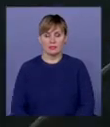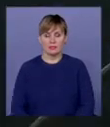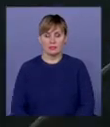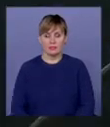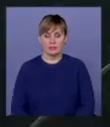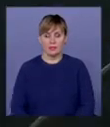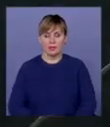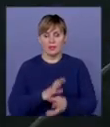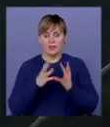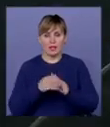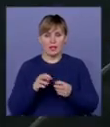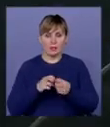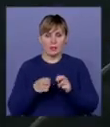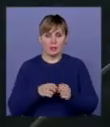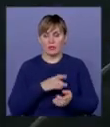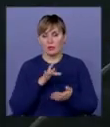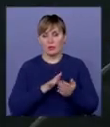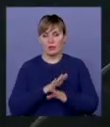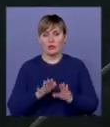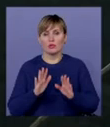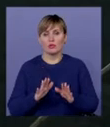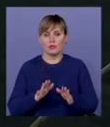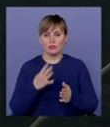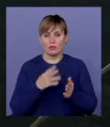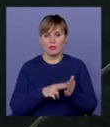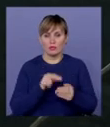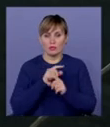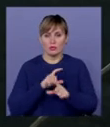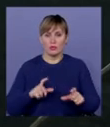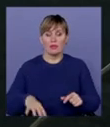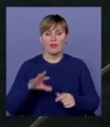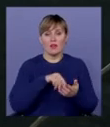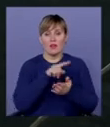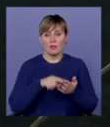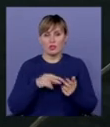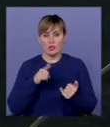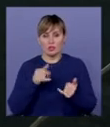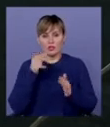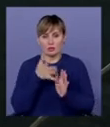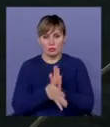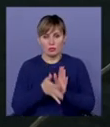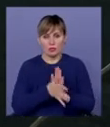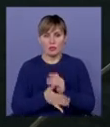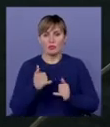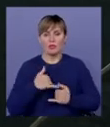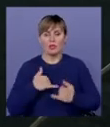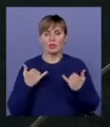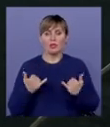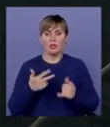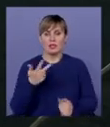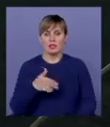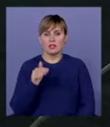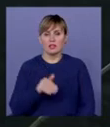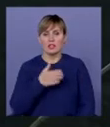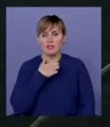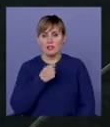В целом проблема по городу, не только по 48-й школе. Мы все вопросы изучаем. У нас сегодня 30 тысяч дефицита